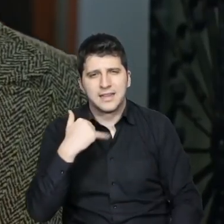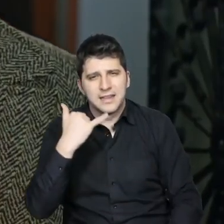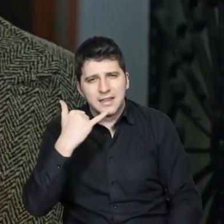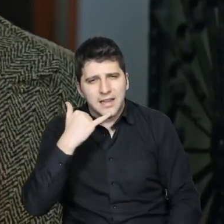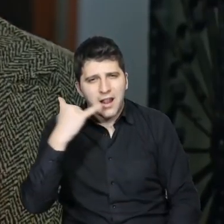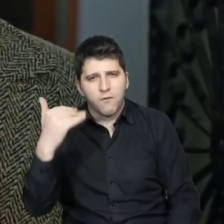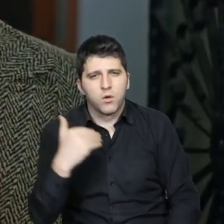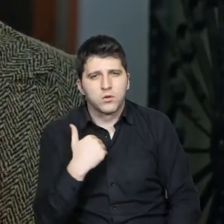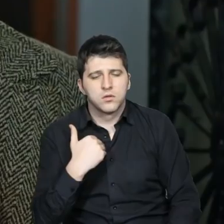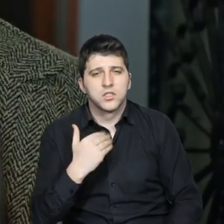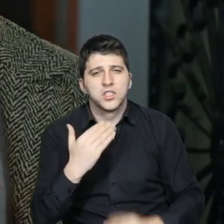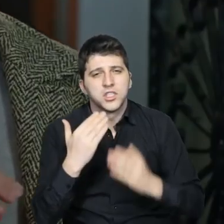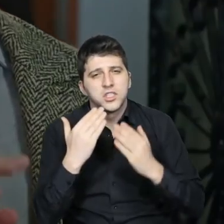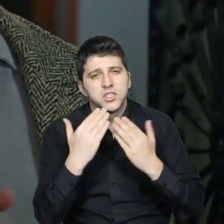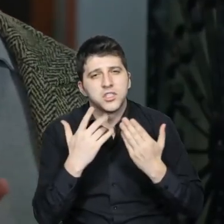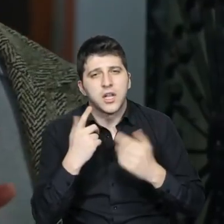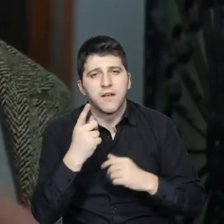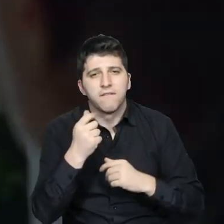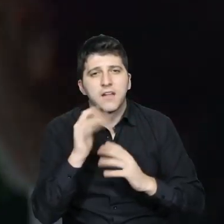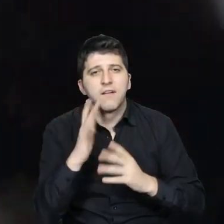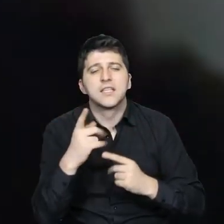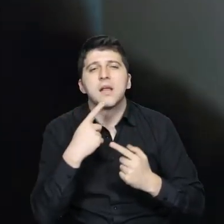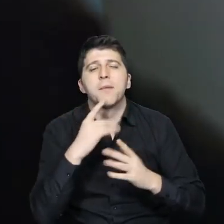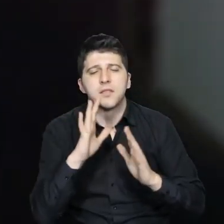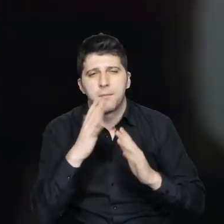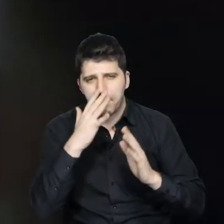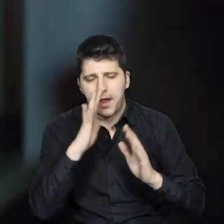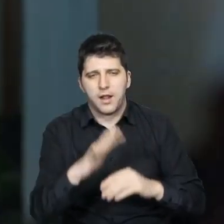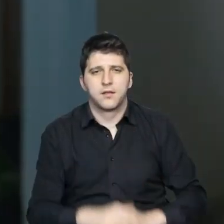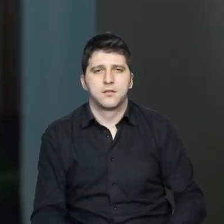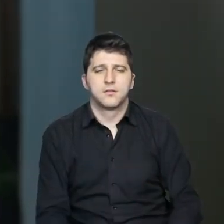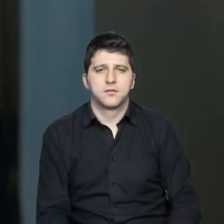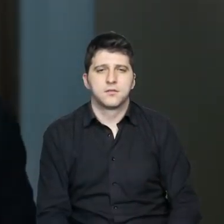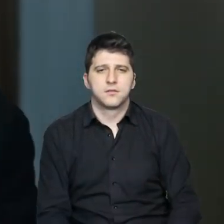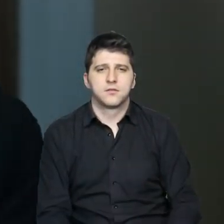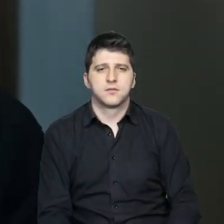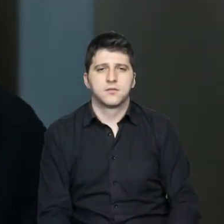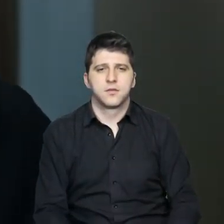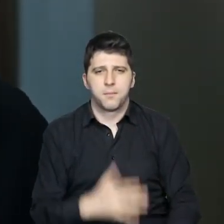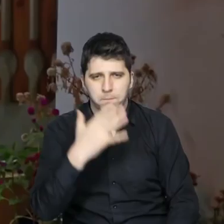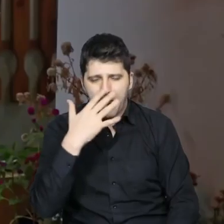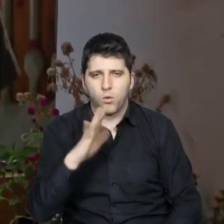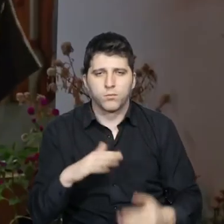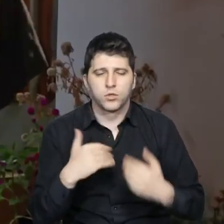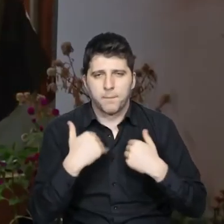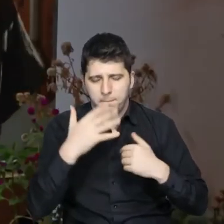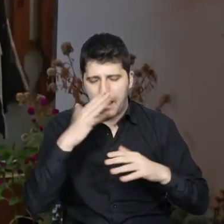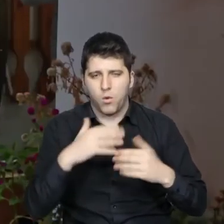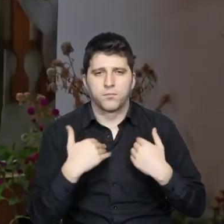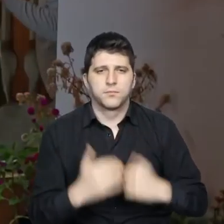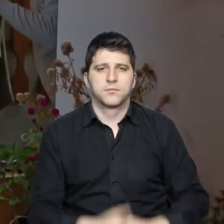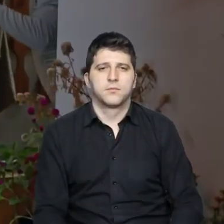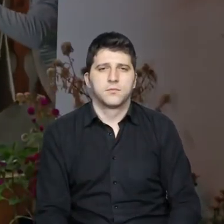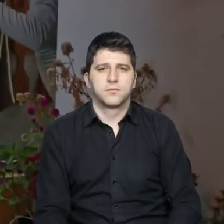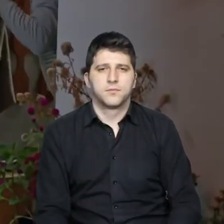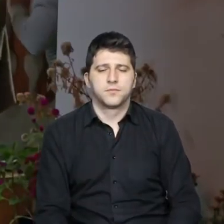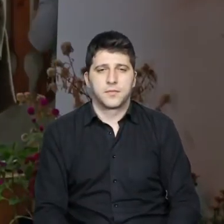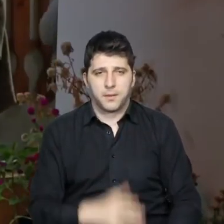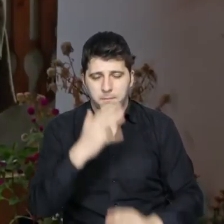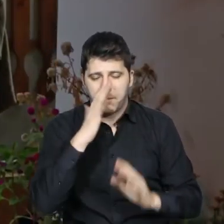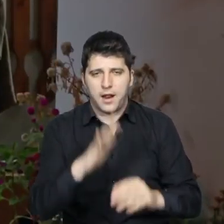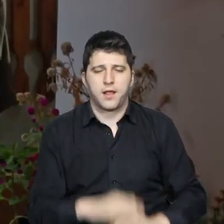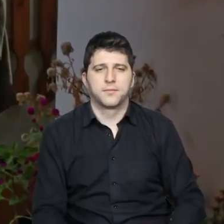edeyim. İnşallah fahiş fiyat istemez. Tamam mı? Dur bekle ben. Bekliyorum burada. Bekliyorum ben. Gel